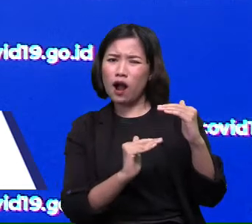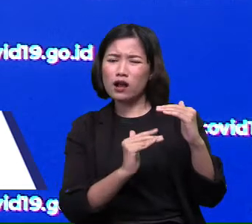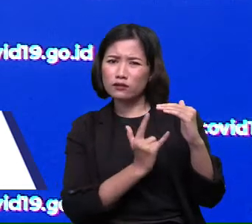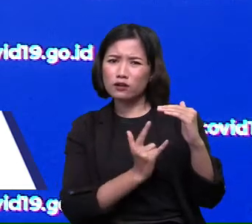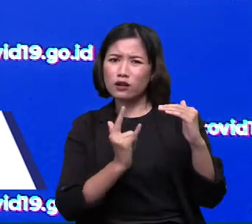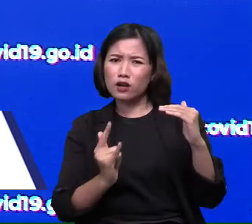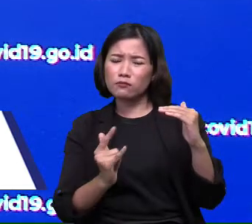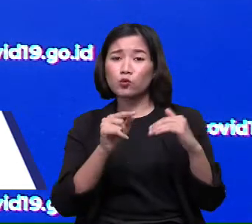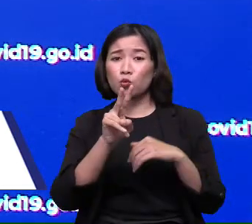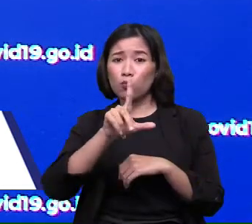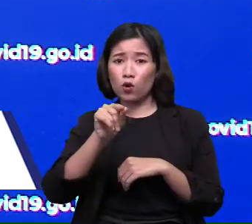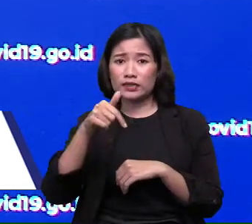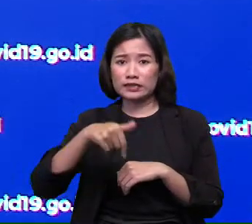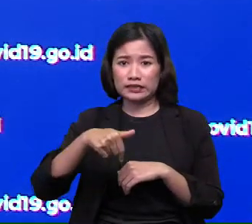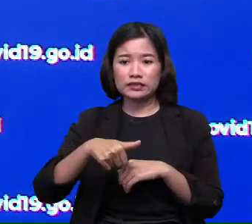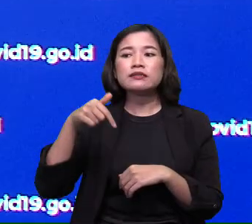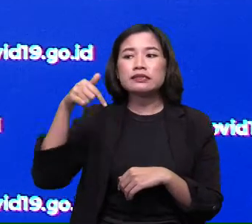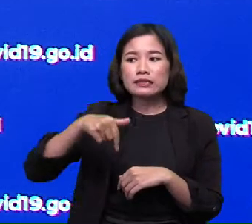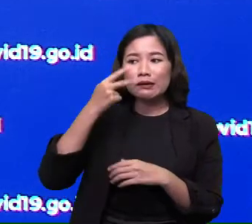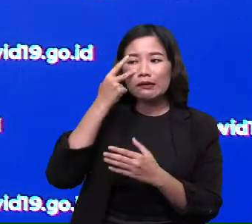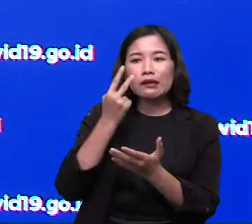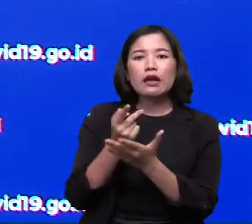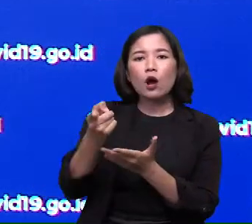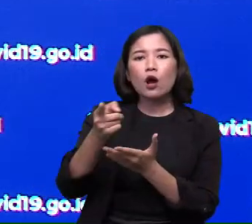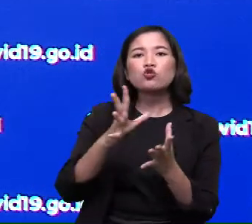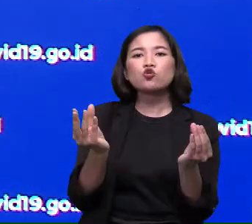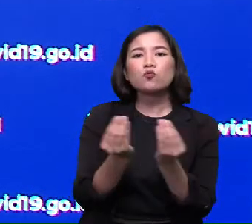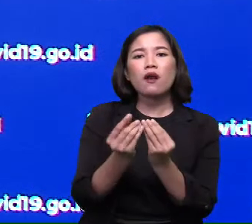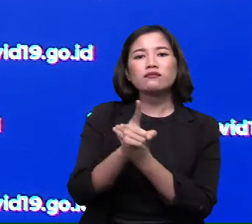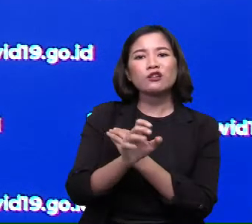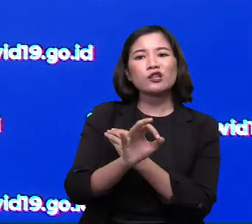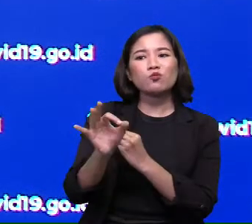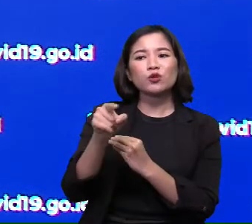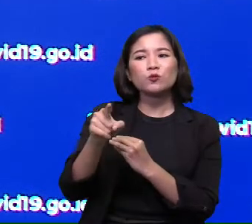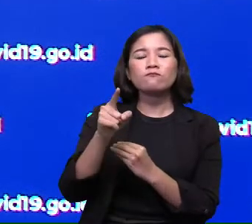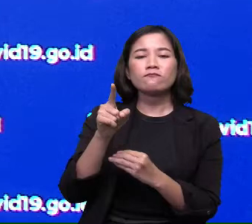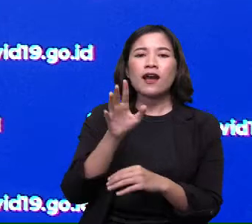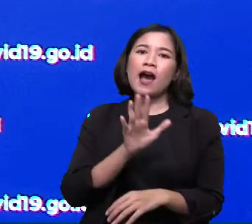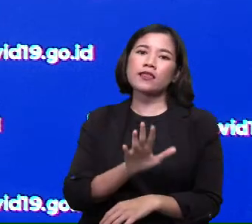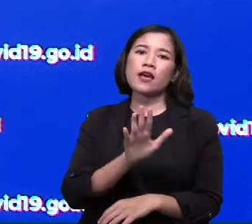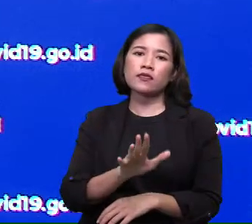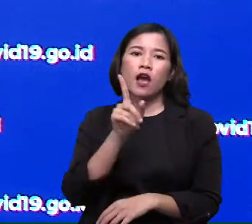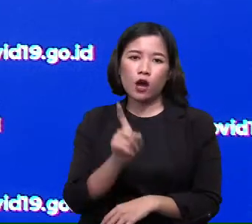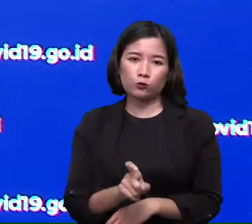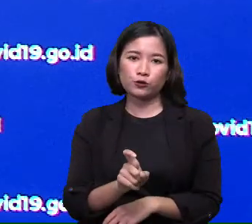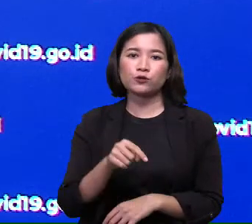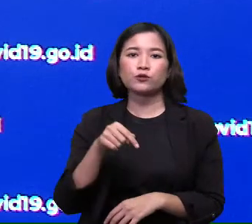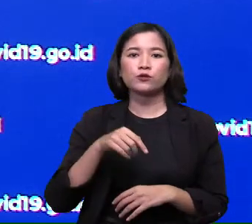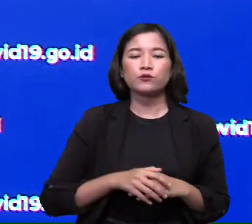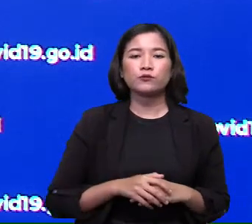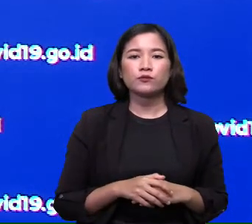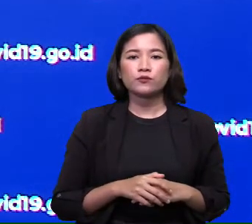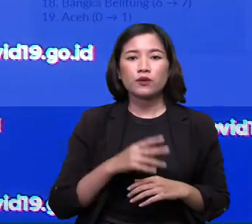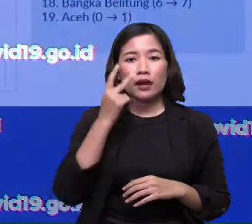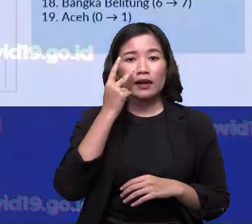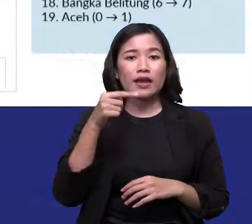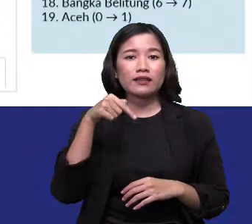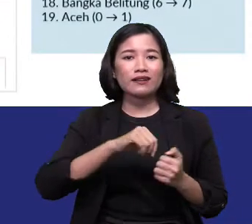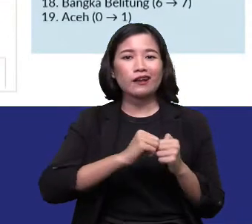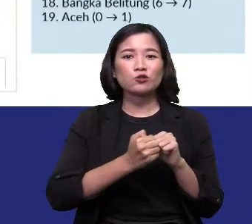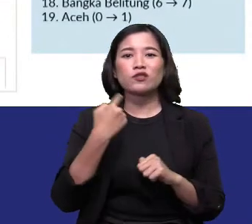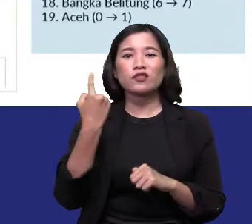merupakan alarm yang perlu Kita waspadai dilihat pada kasus mingguan terjadi kenaikan